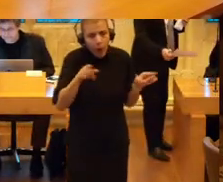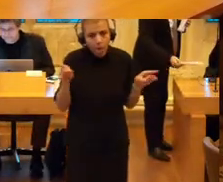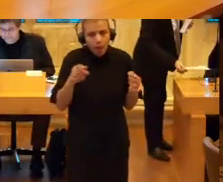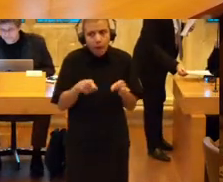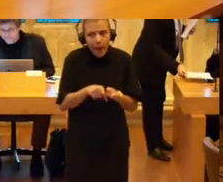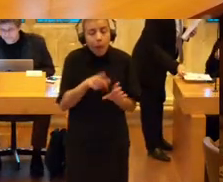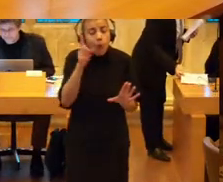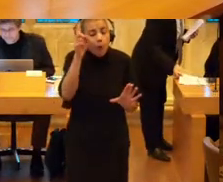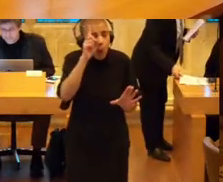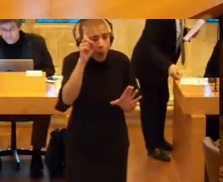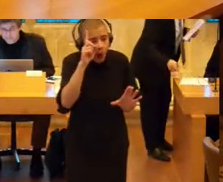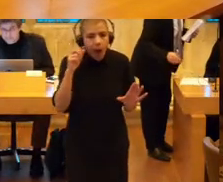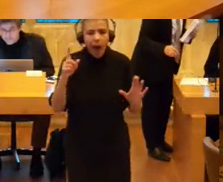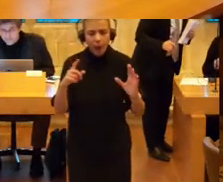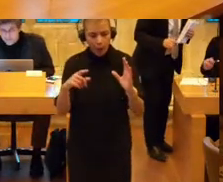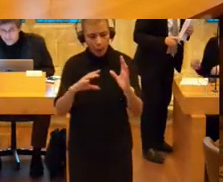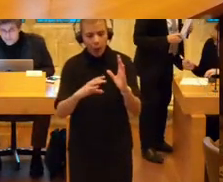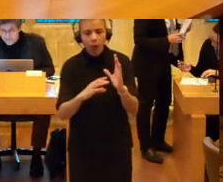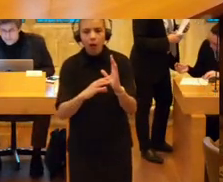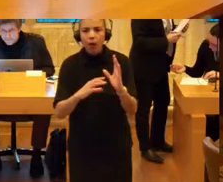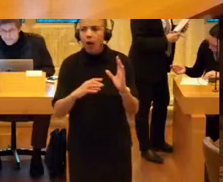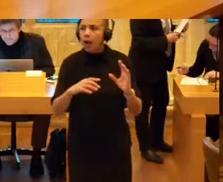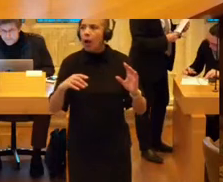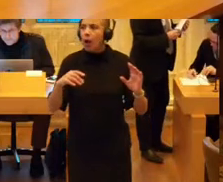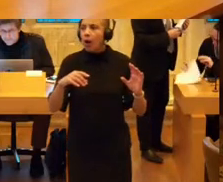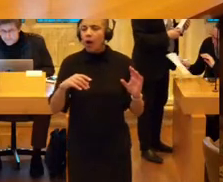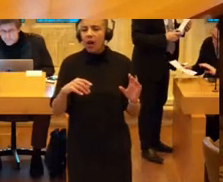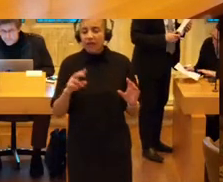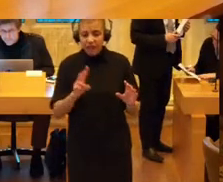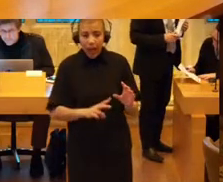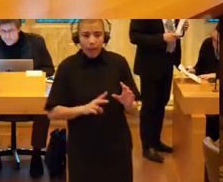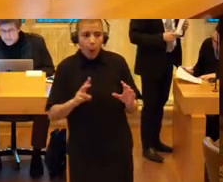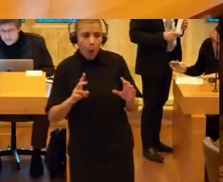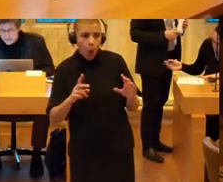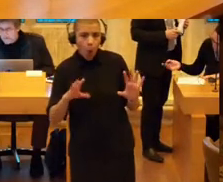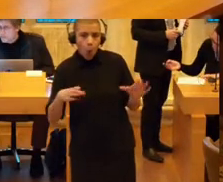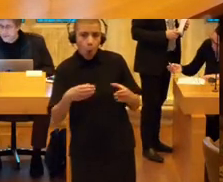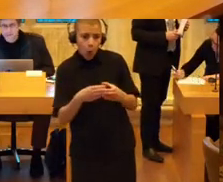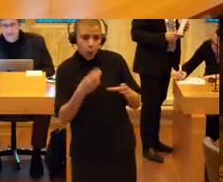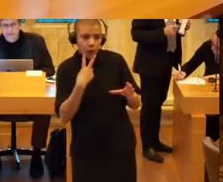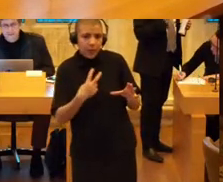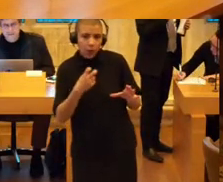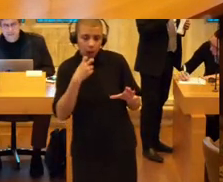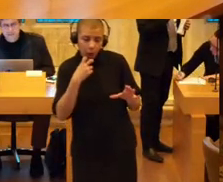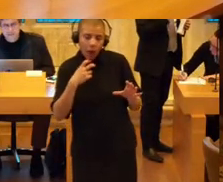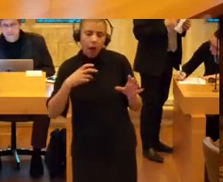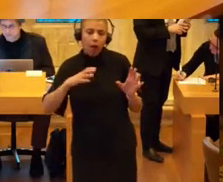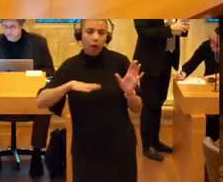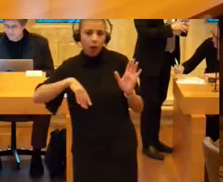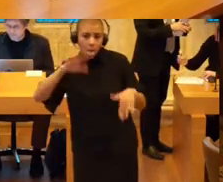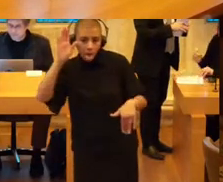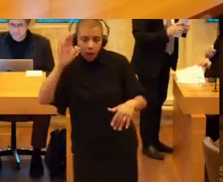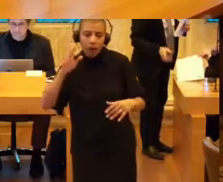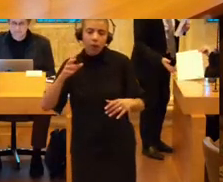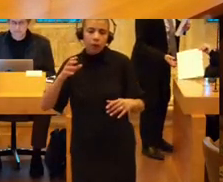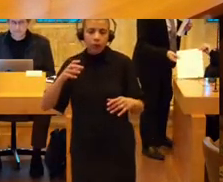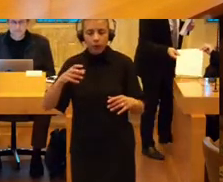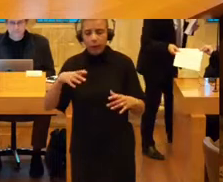de parole de groupe de citoyens au conseil municipal, c'est un vrai débat, c'est un vieux débat, un petit peu